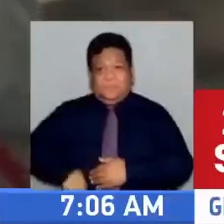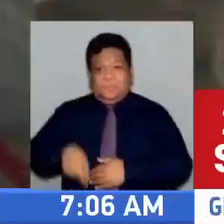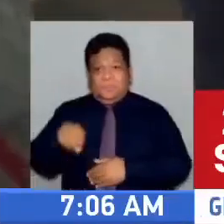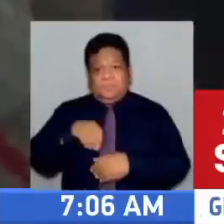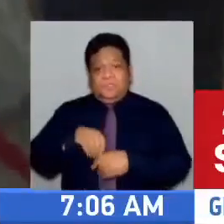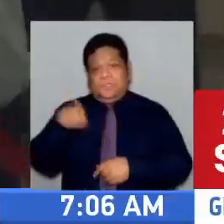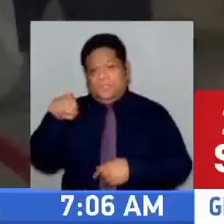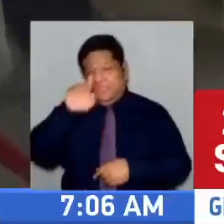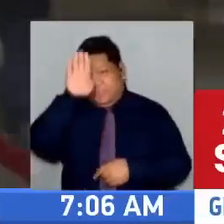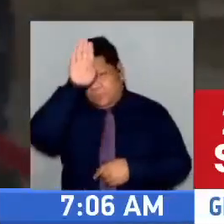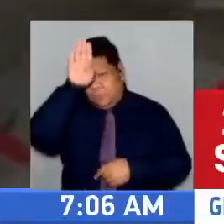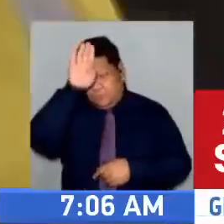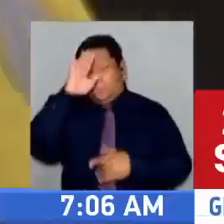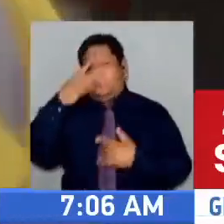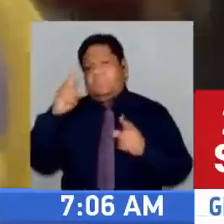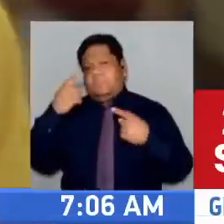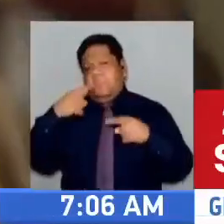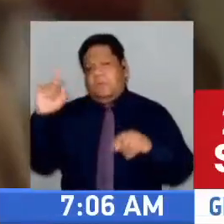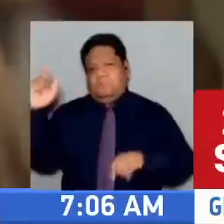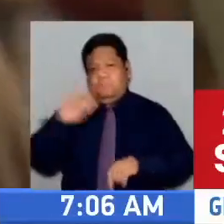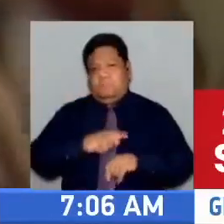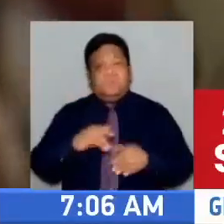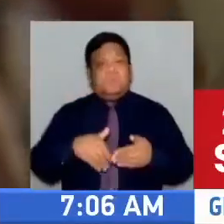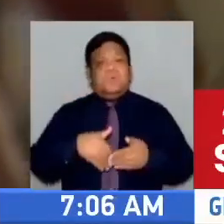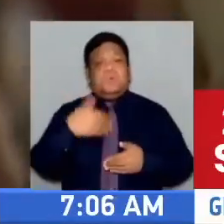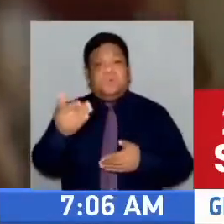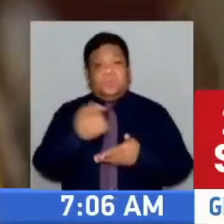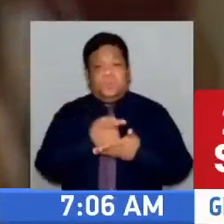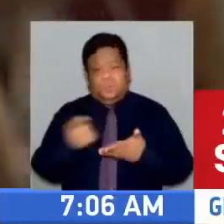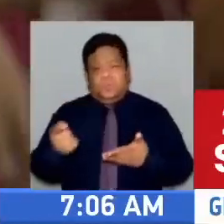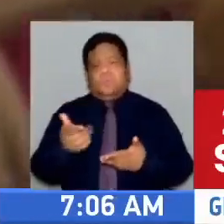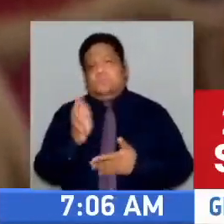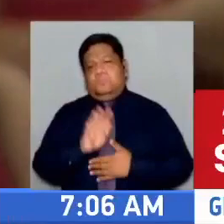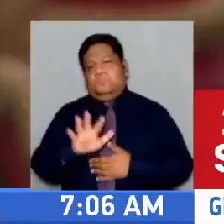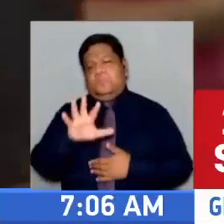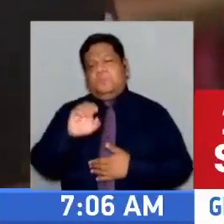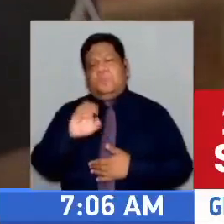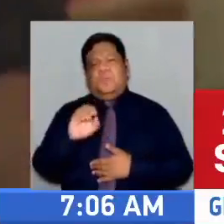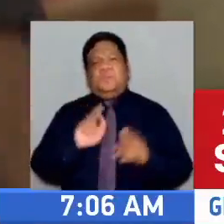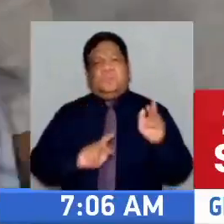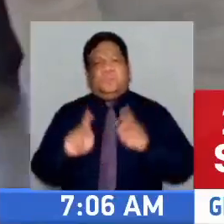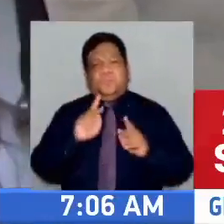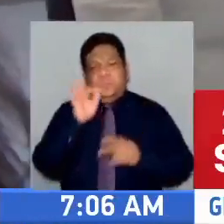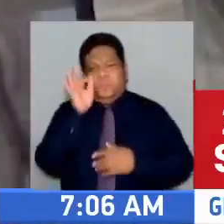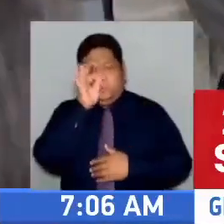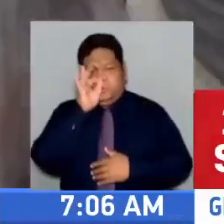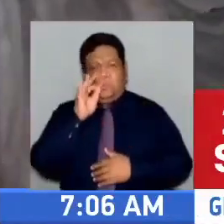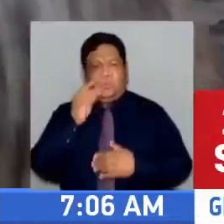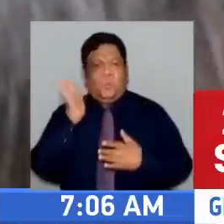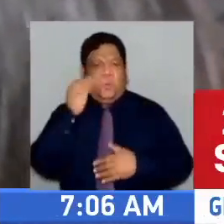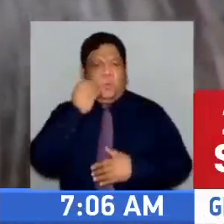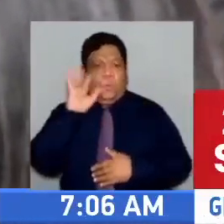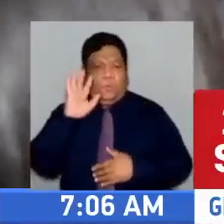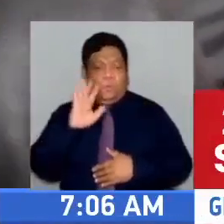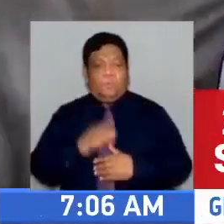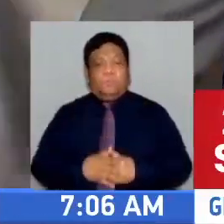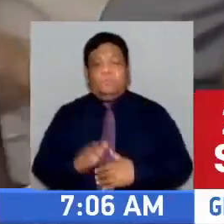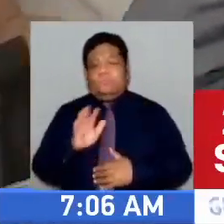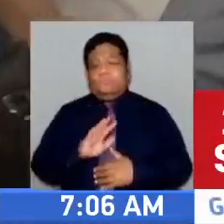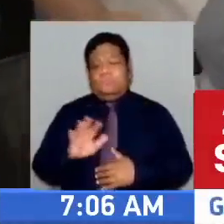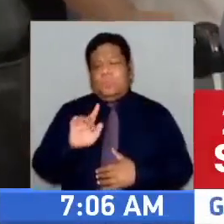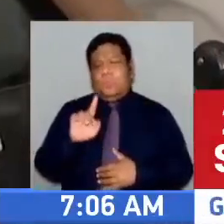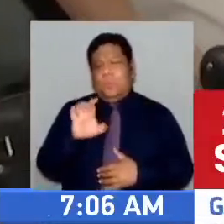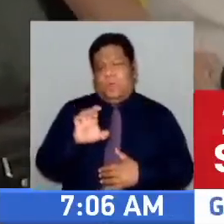50 Pinoy pa ang inaasahang uuwi sa bansa. Halos 100 Pilipino ang pansamantalang lumika sa shelter sa Philippine